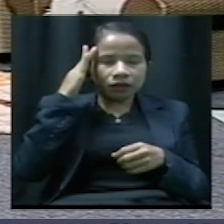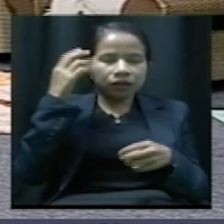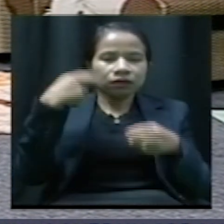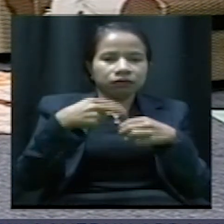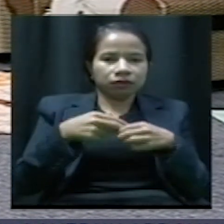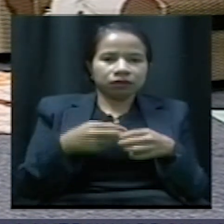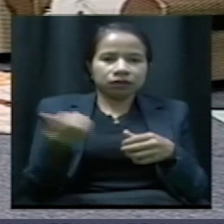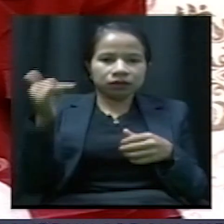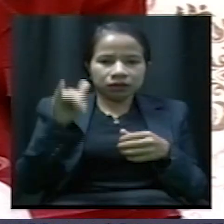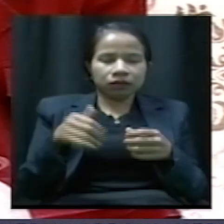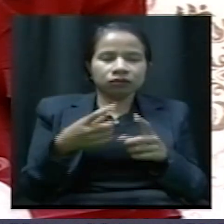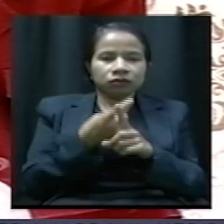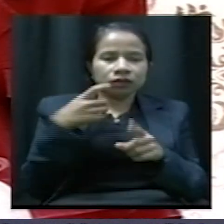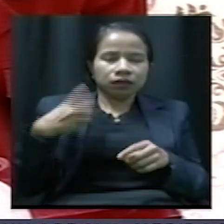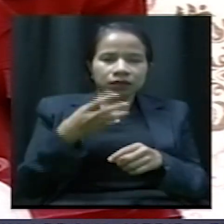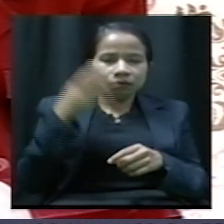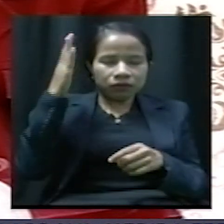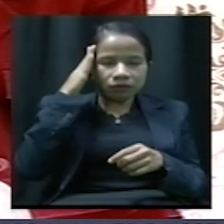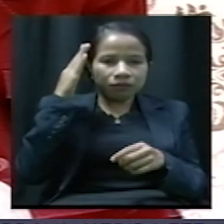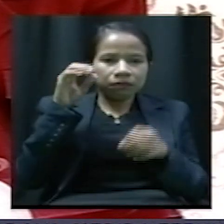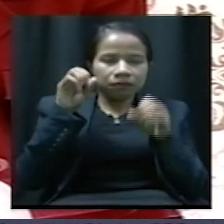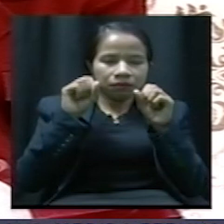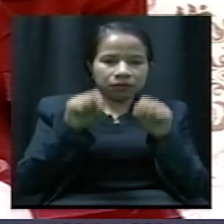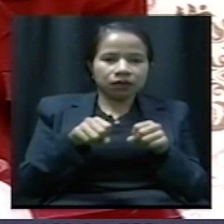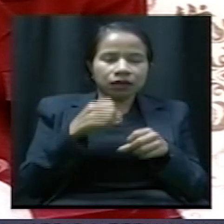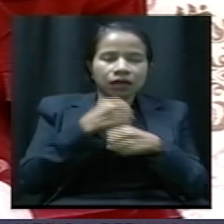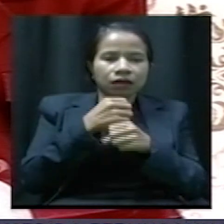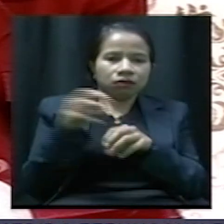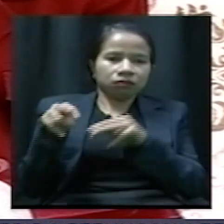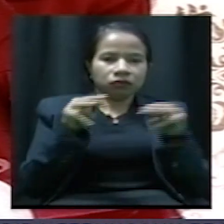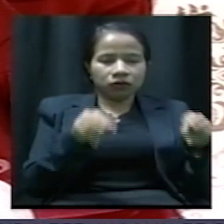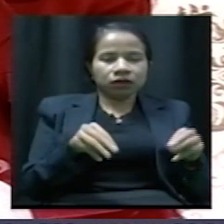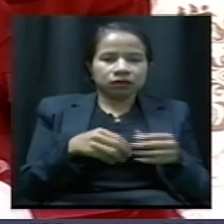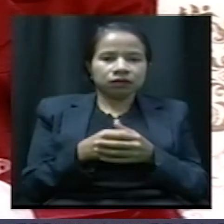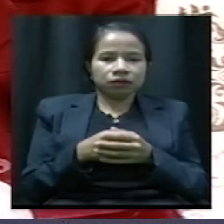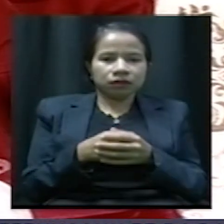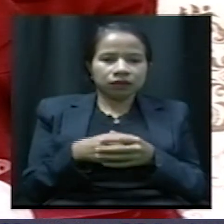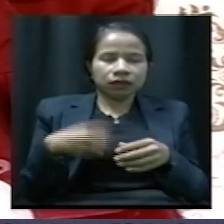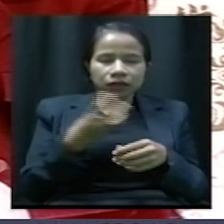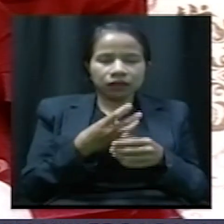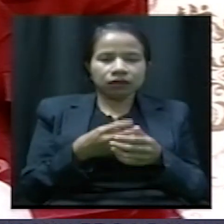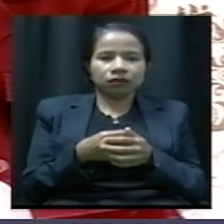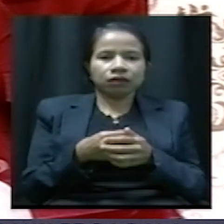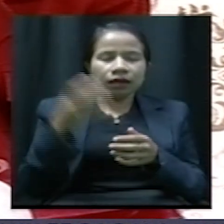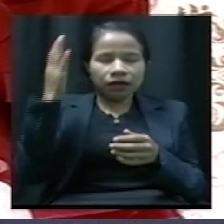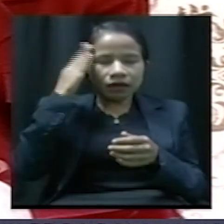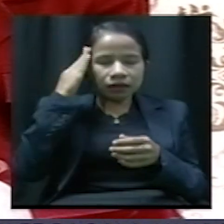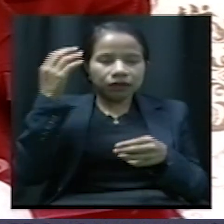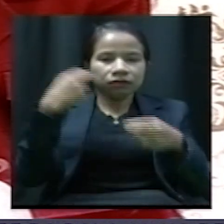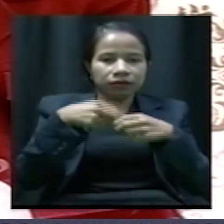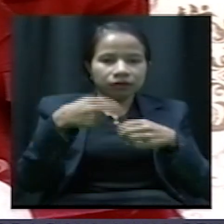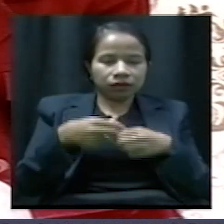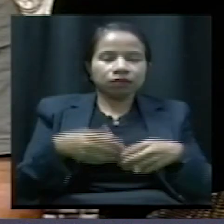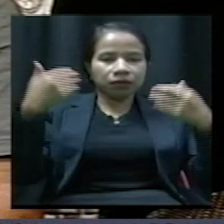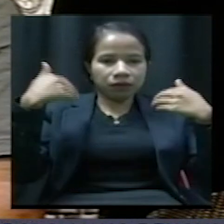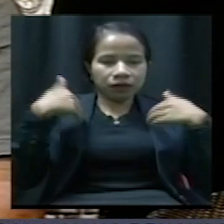na desafio sira husine ita mos bele halo mudan sa rumah tambah ita ita identifika ona desafiro ne be existi